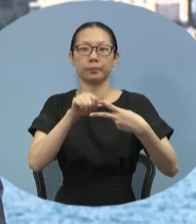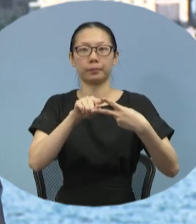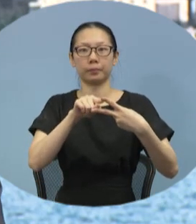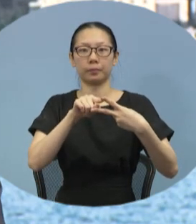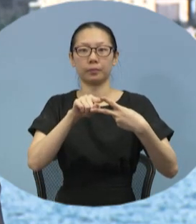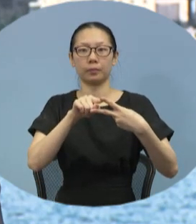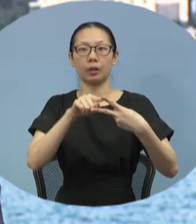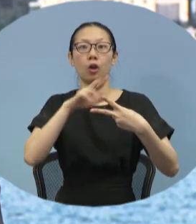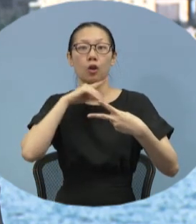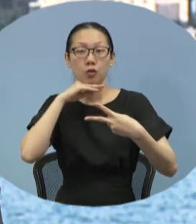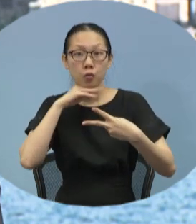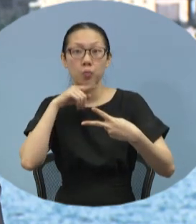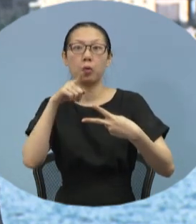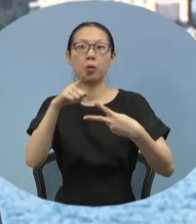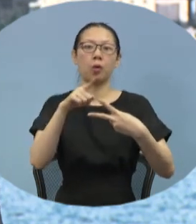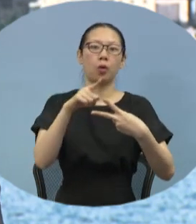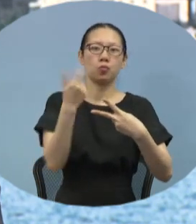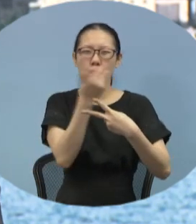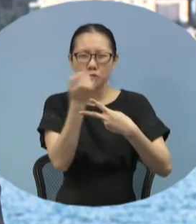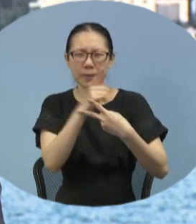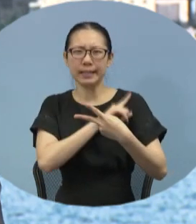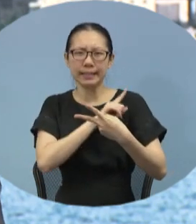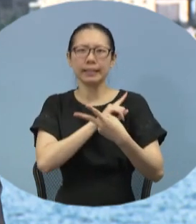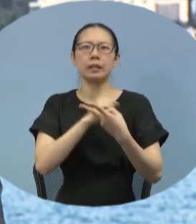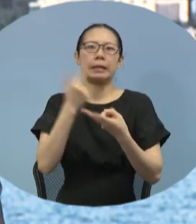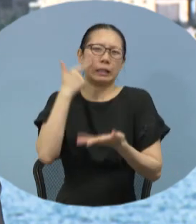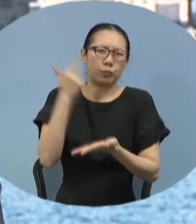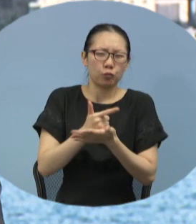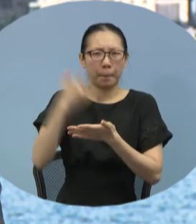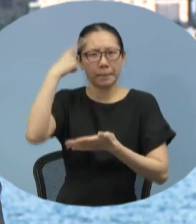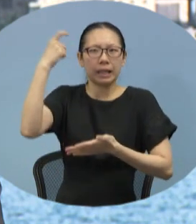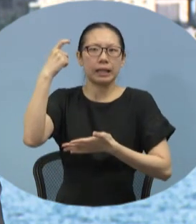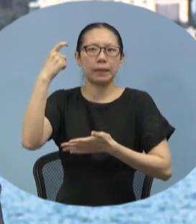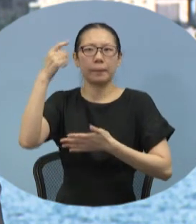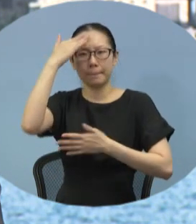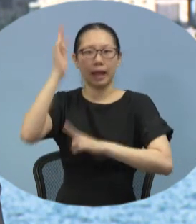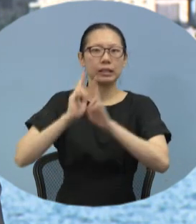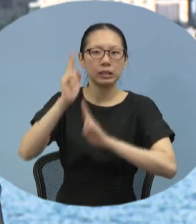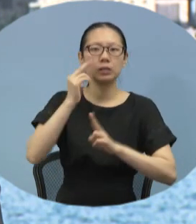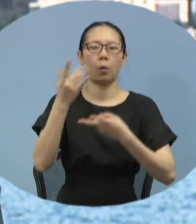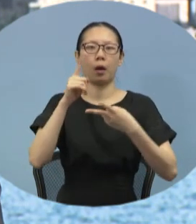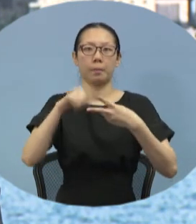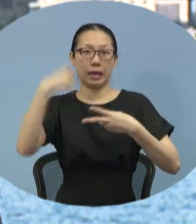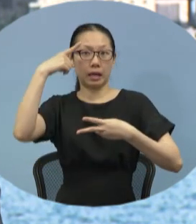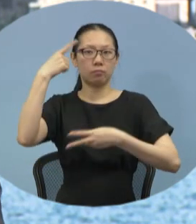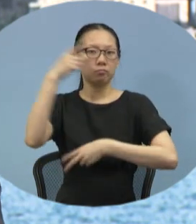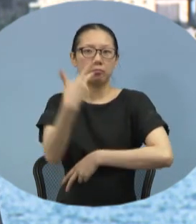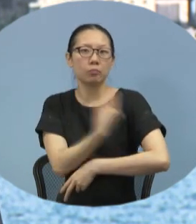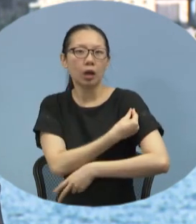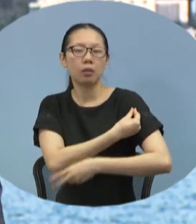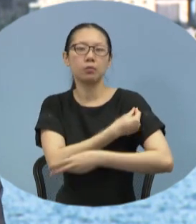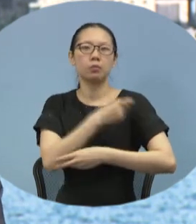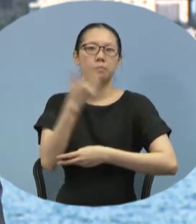一，就是任何人若果有嚴重的過敏史，或者對藥物或者任何疫苗有嚴重過敏反